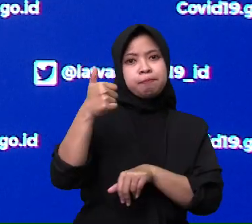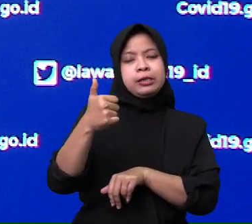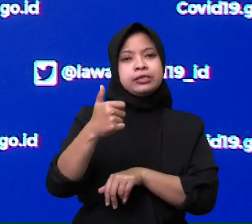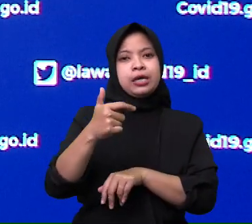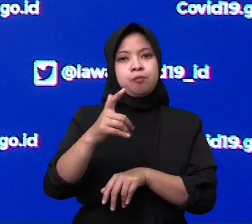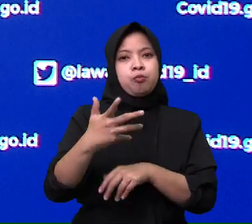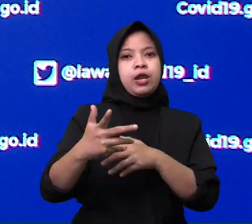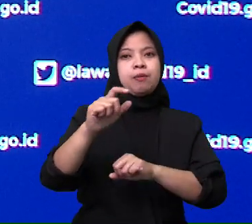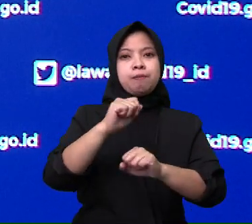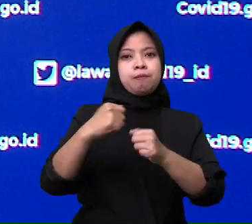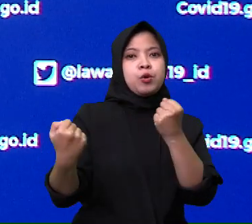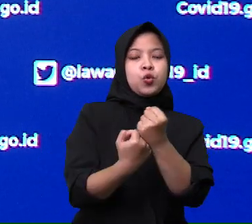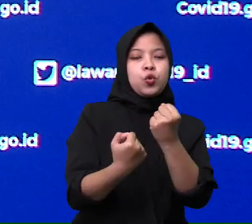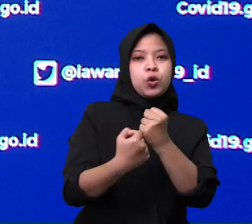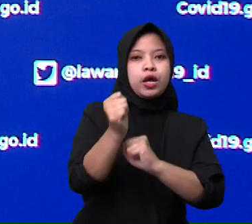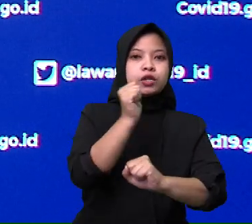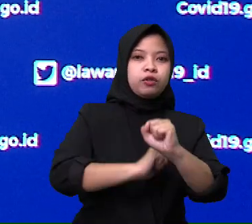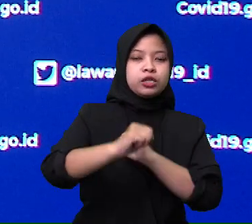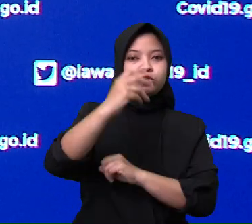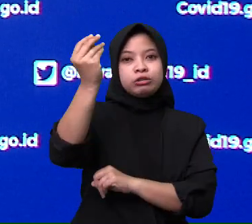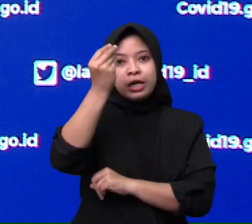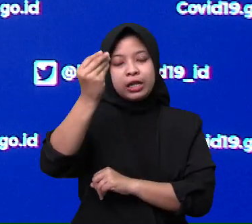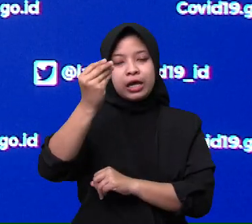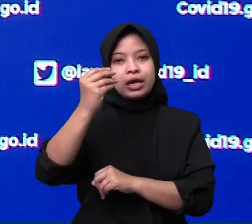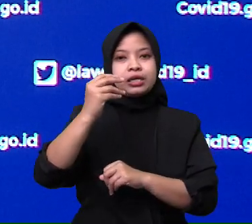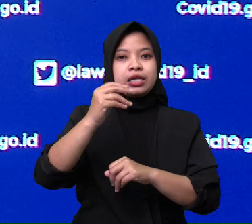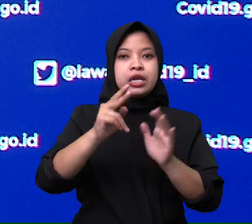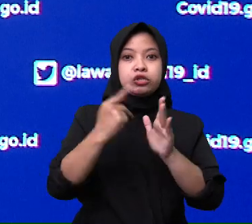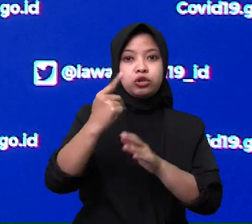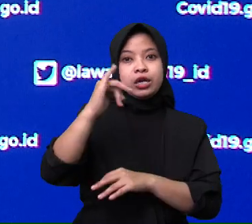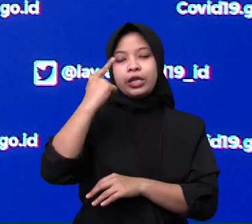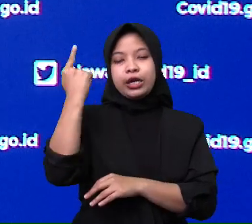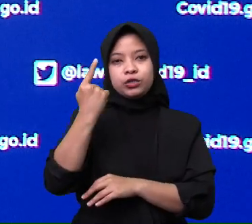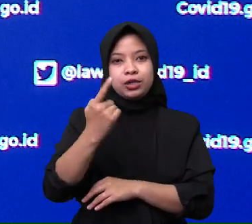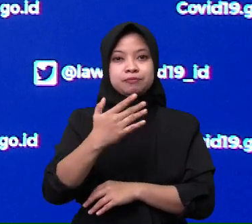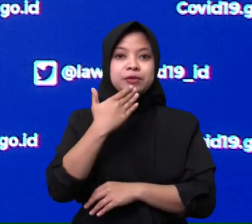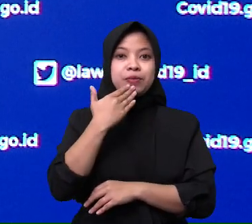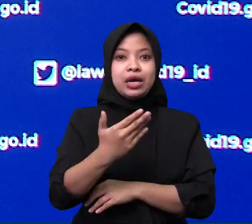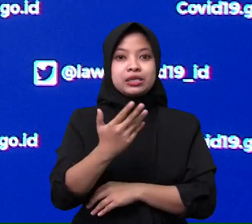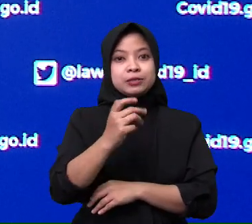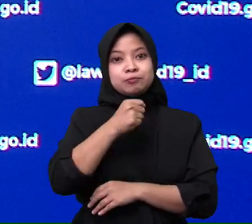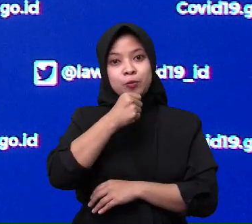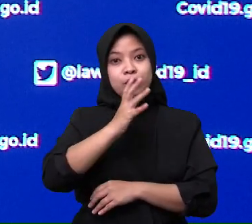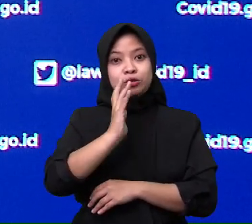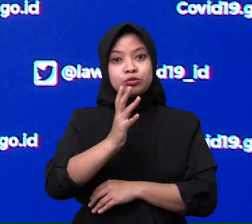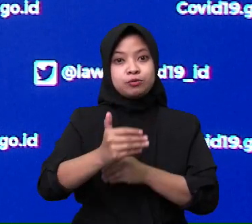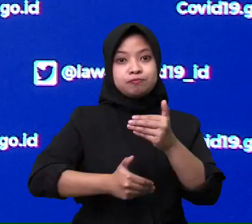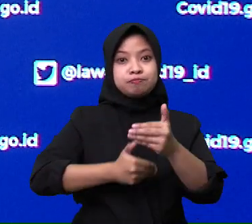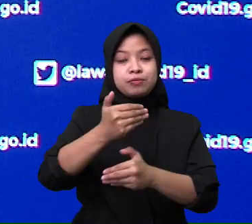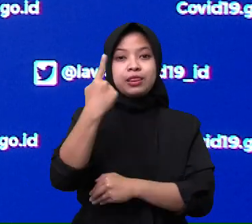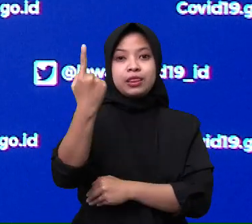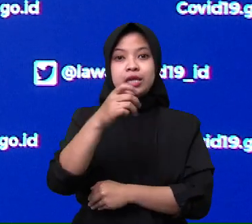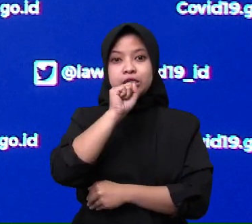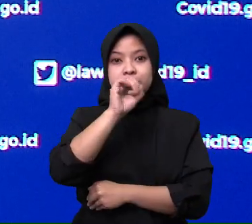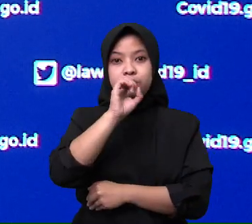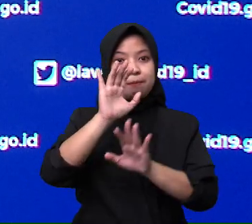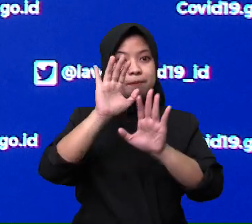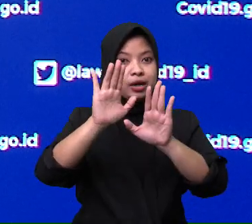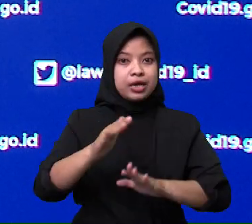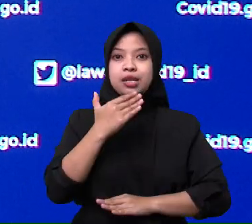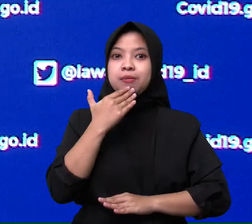aktivasi sektor pariwisata nasional dan internasional. Sekian konferensi pers hari ini, saya lanjutkan dengan sesi tanya-jawab media.